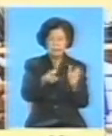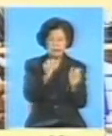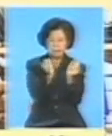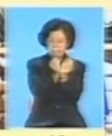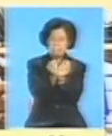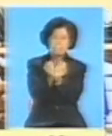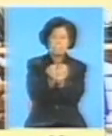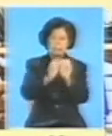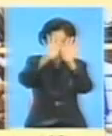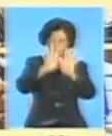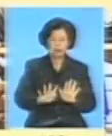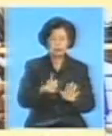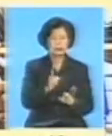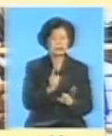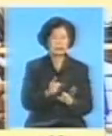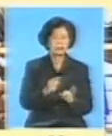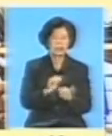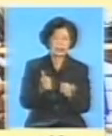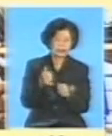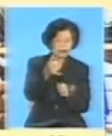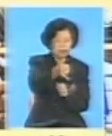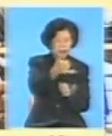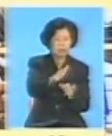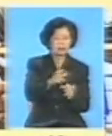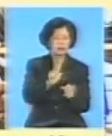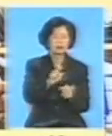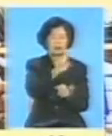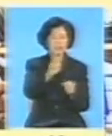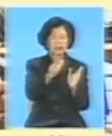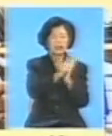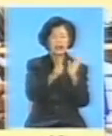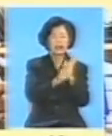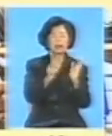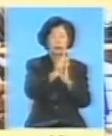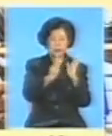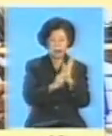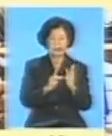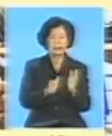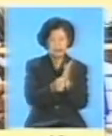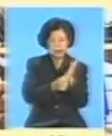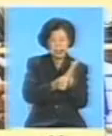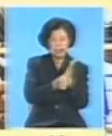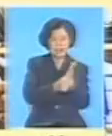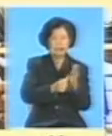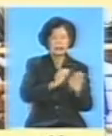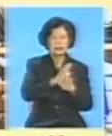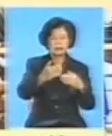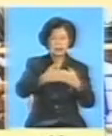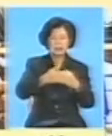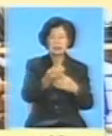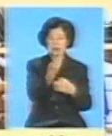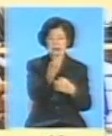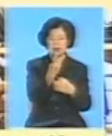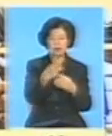คุกทันทีก็ว่าไปตรงไหนที่มันล้ำไปก็ใช้รัฐศาสตร์นี้ศาสตร์มาแก้ปัญหาไปตรงไหนที่มันไม่ติดสองเรื่องนี้นะ